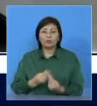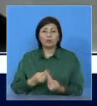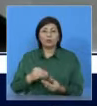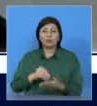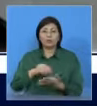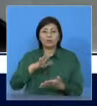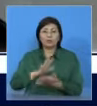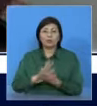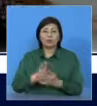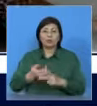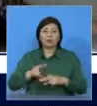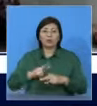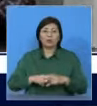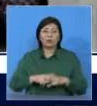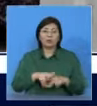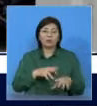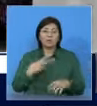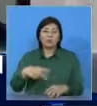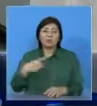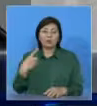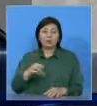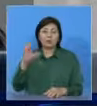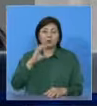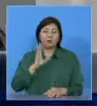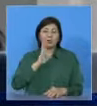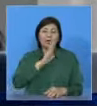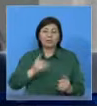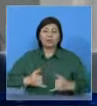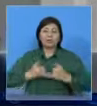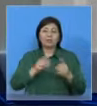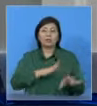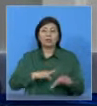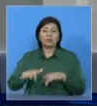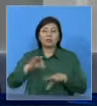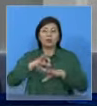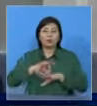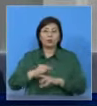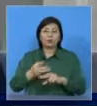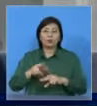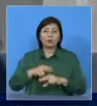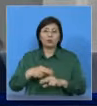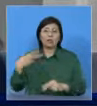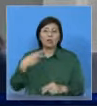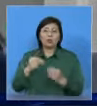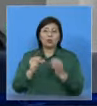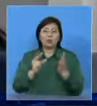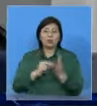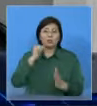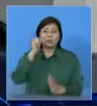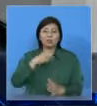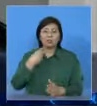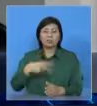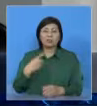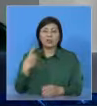аналарға арналған шарамыз 21-ші қыркүйекте өтіп жатыр. Оның да өзіндік мәні бар. Өйткені 2018 жылы